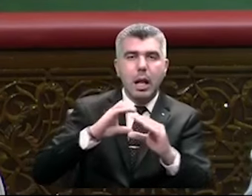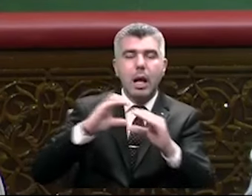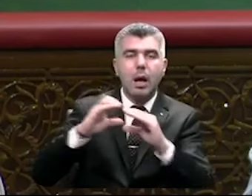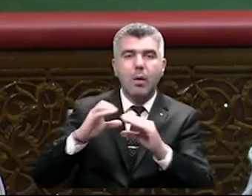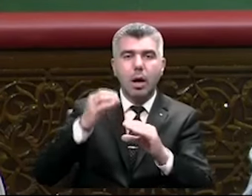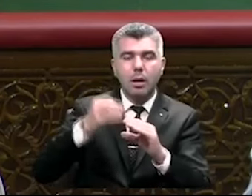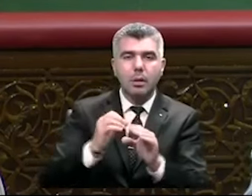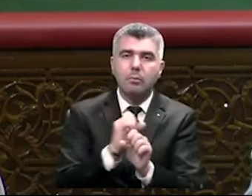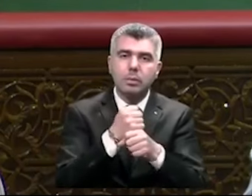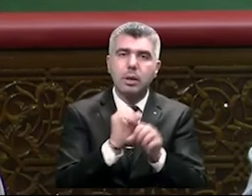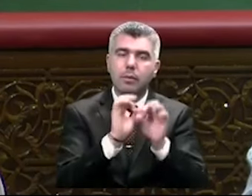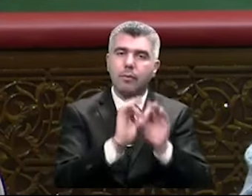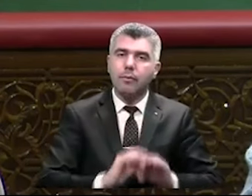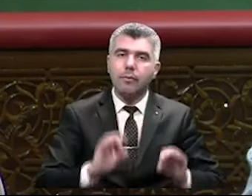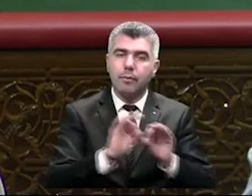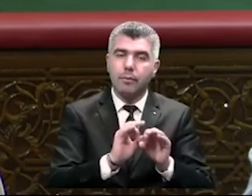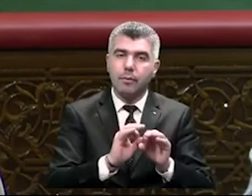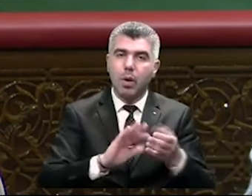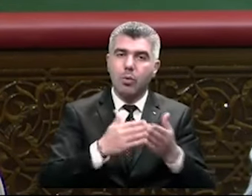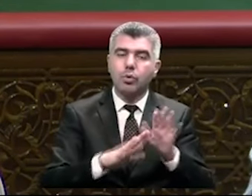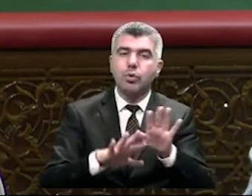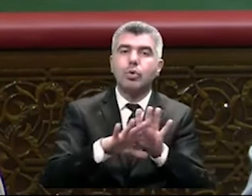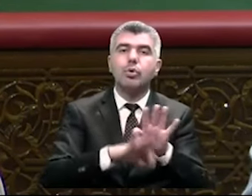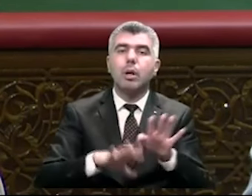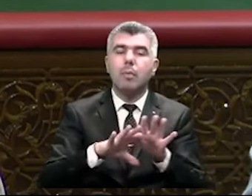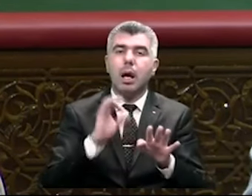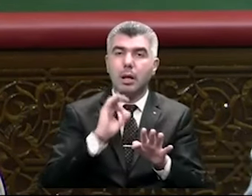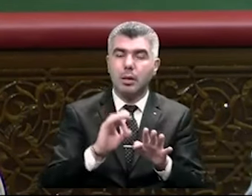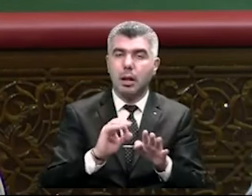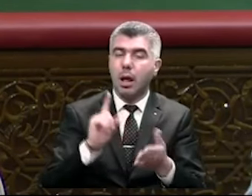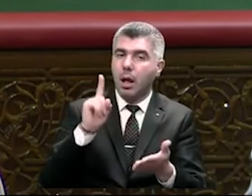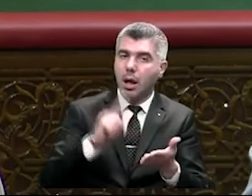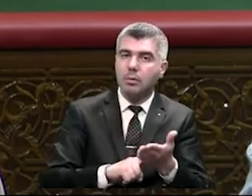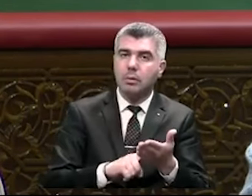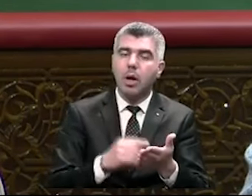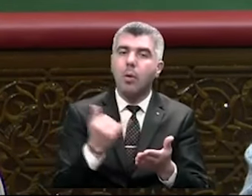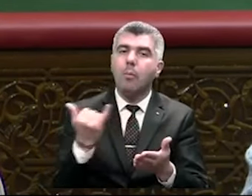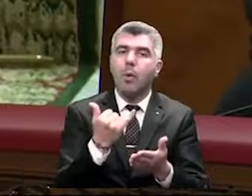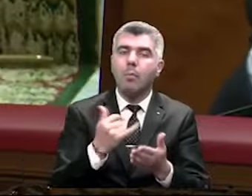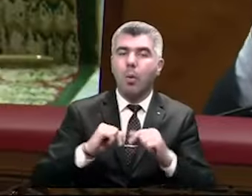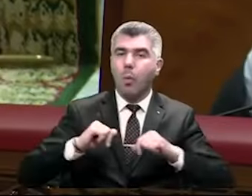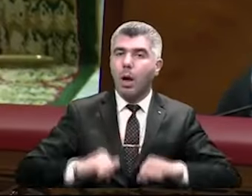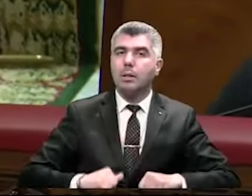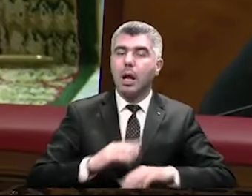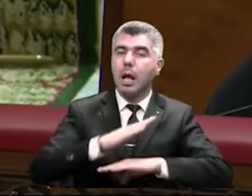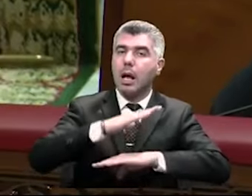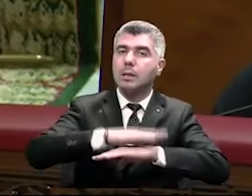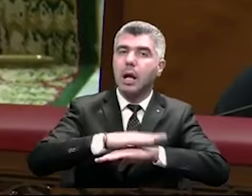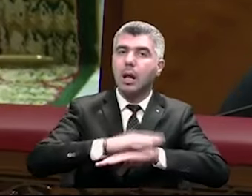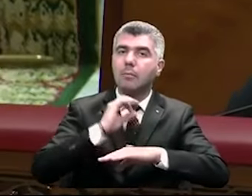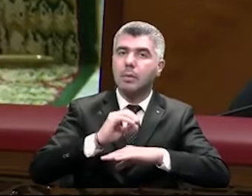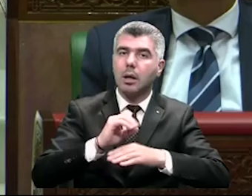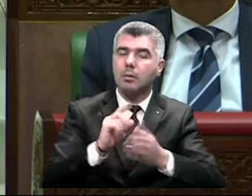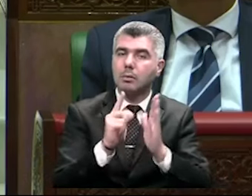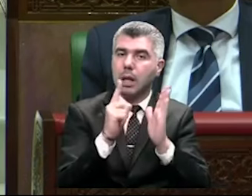وعقيم مما خلق حاله احتقان اجتماعي غير مسبوق للامر الذي يفرض التدخل العاجل لفرض احترام حقوق المستخدمين